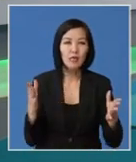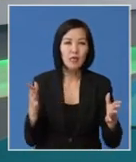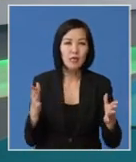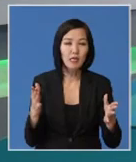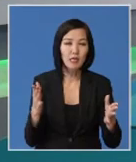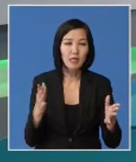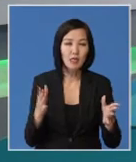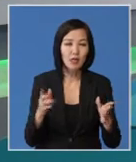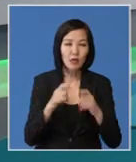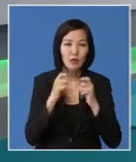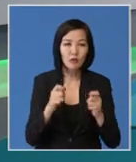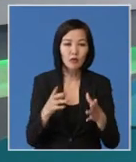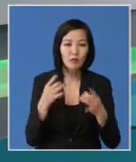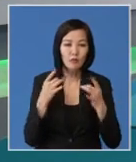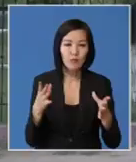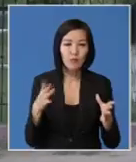бар сән салтанатымен атап өтті.